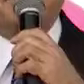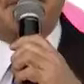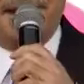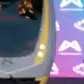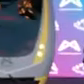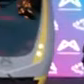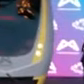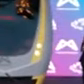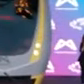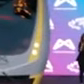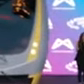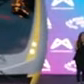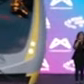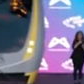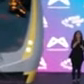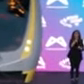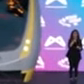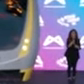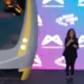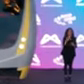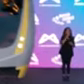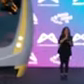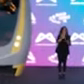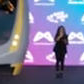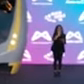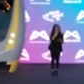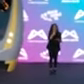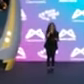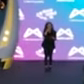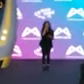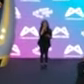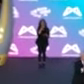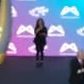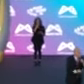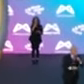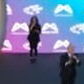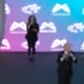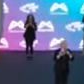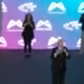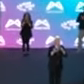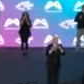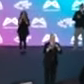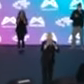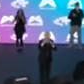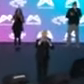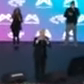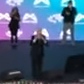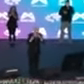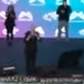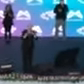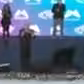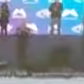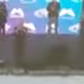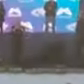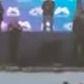Hiç endişelenmeyin, hakkı, hukuku ve adaleti beraber getireceğiz. Birlikte getireceğiz. Beraber